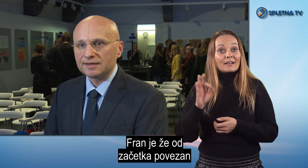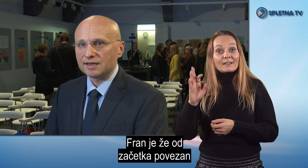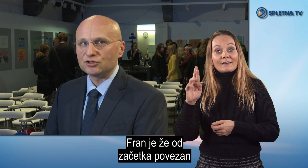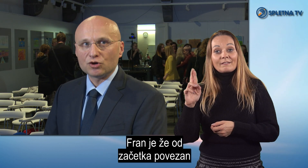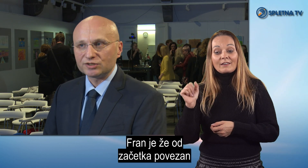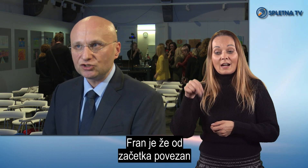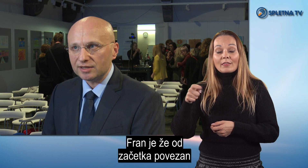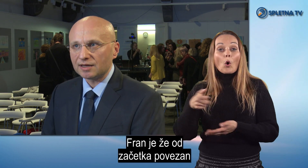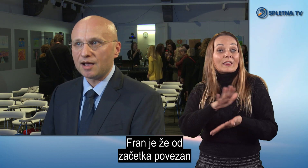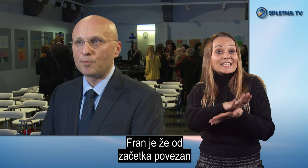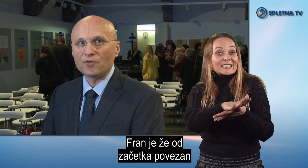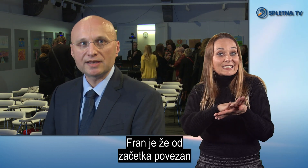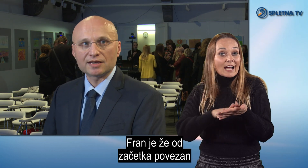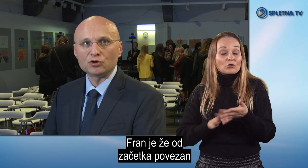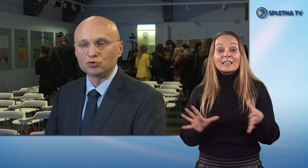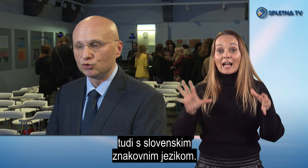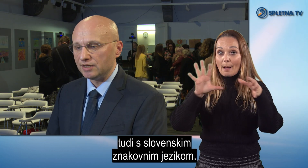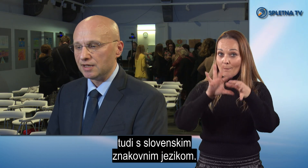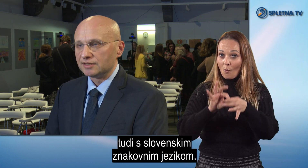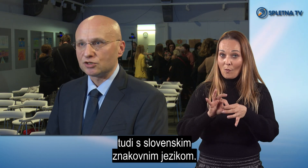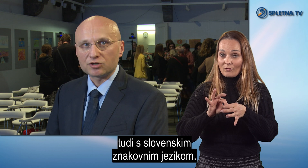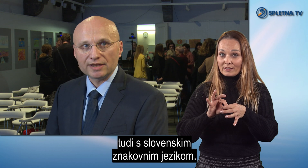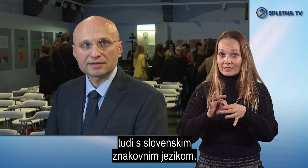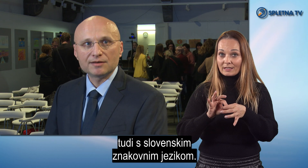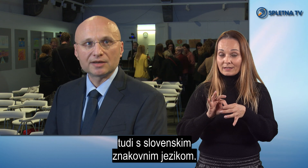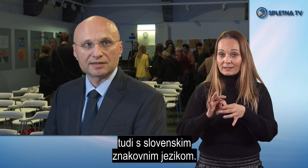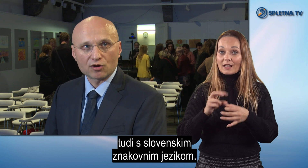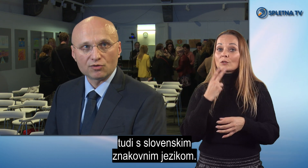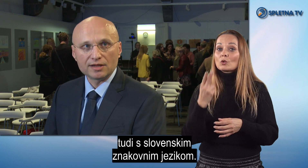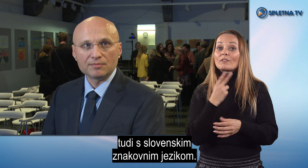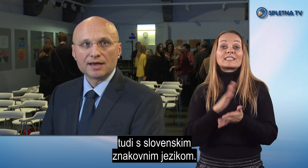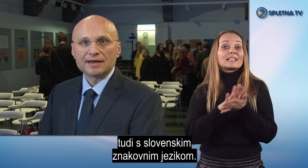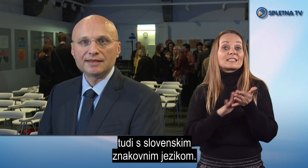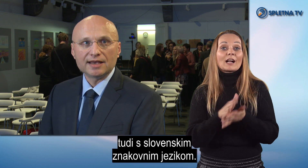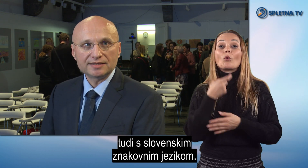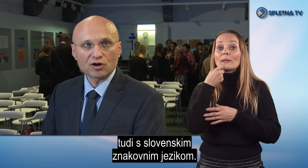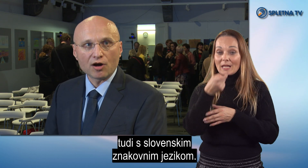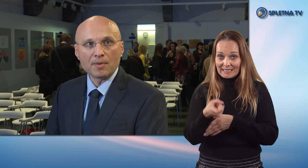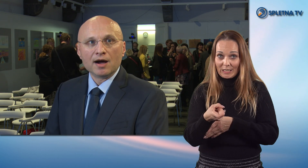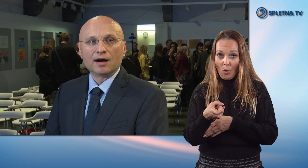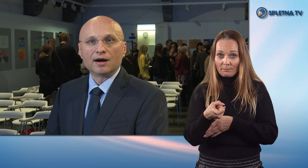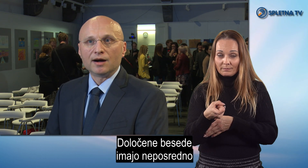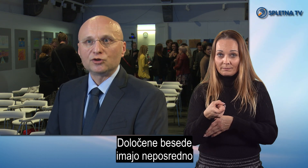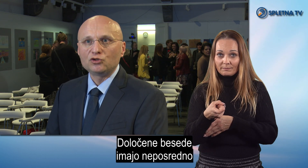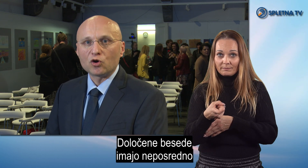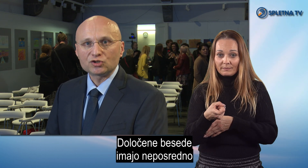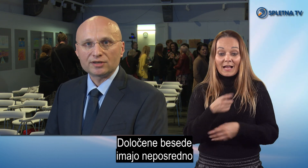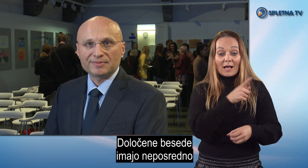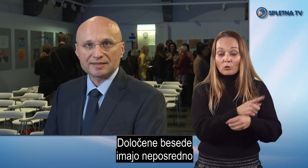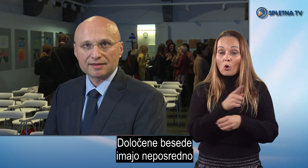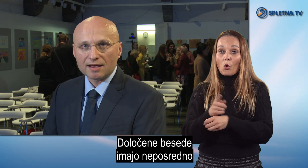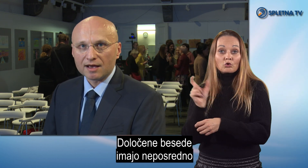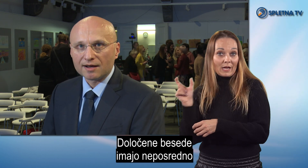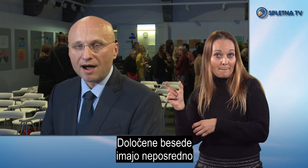Fran je že od začetka povezan tudi s slovenskim znakovnim jezikom.